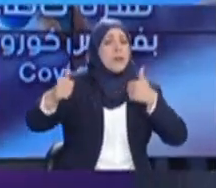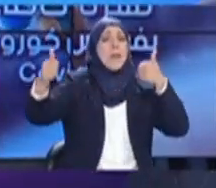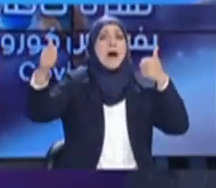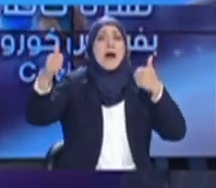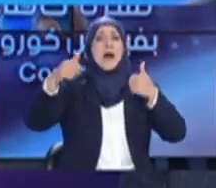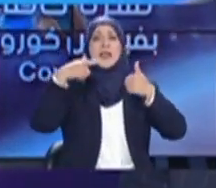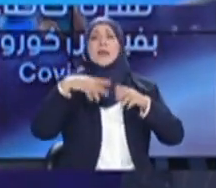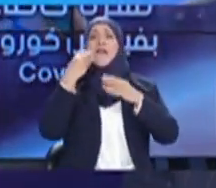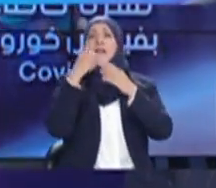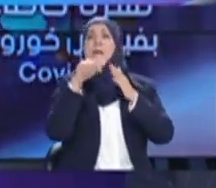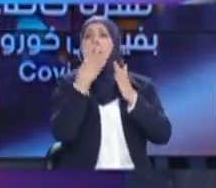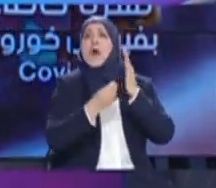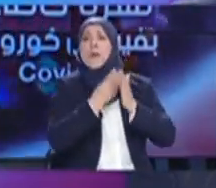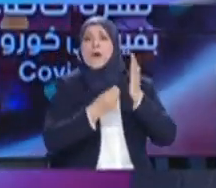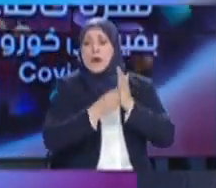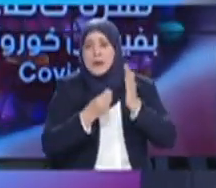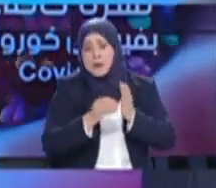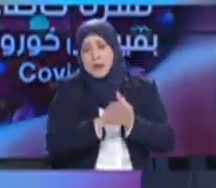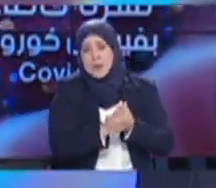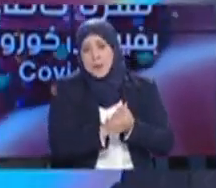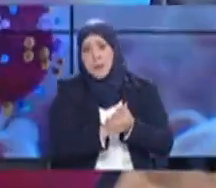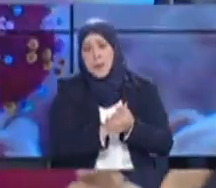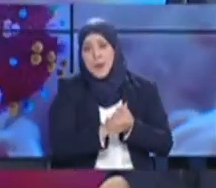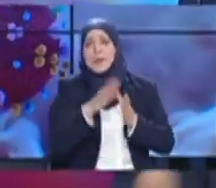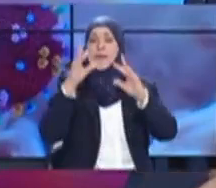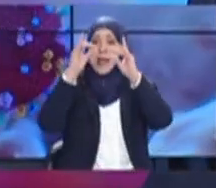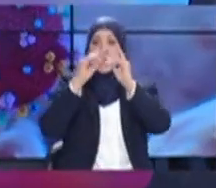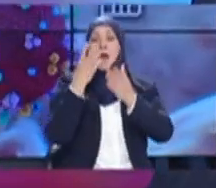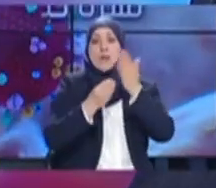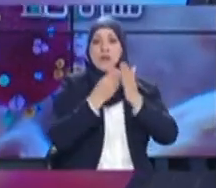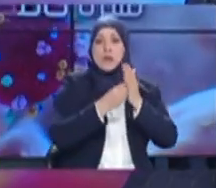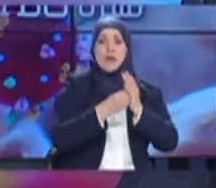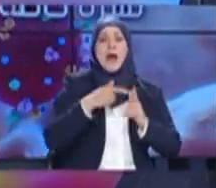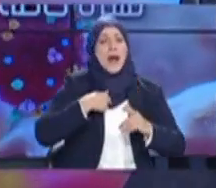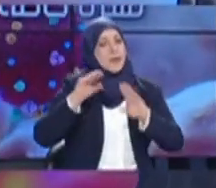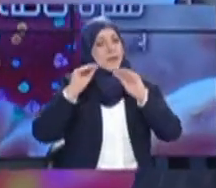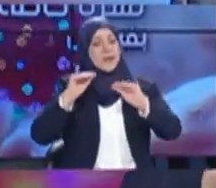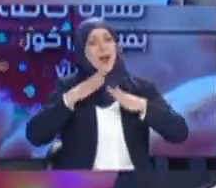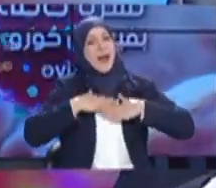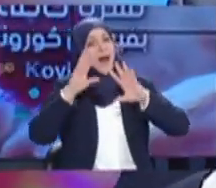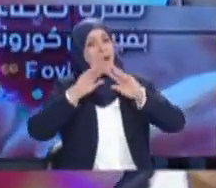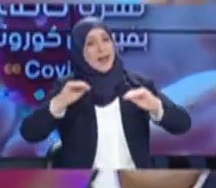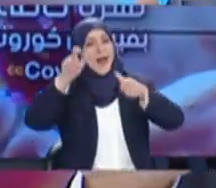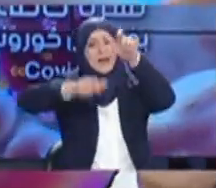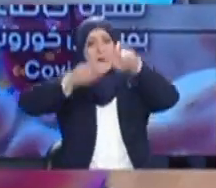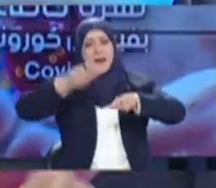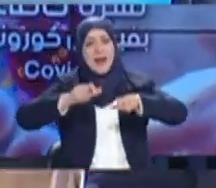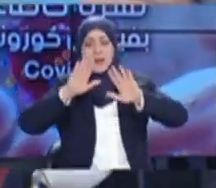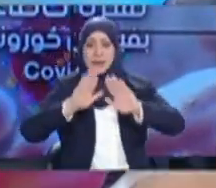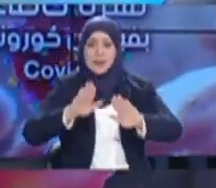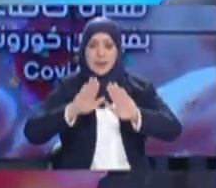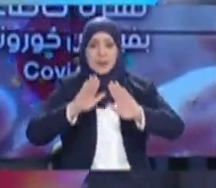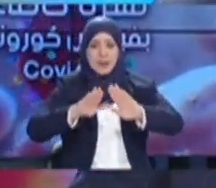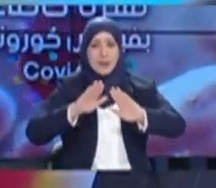بالنسبه للعدد الاسره. هما فما منطمن الناس ما يتفاجعوش مش هذايا المعدل الوطني